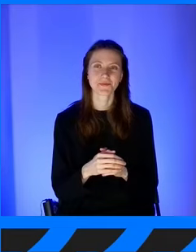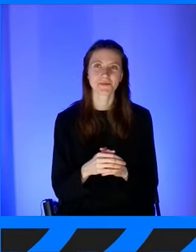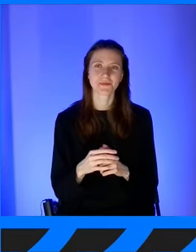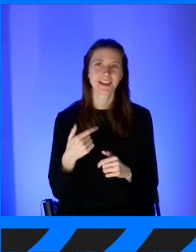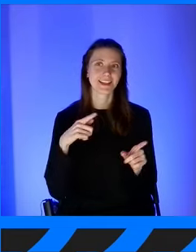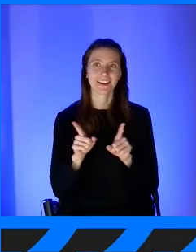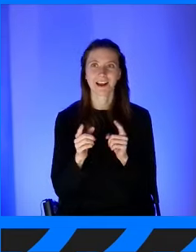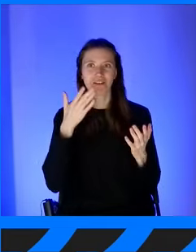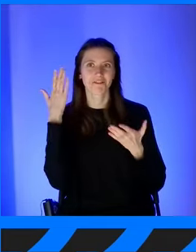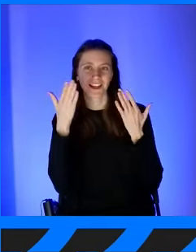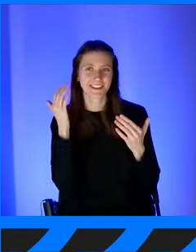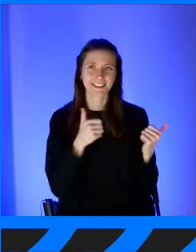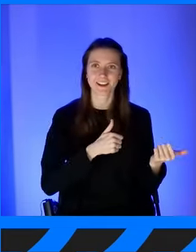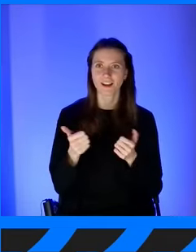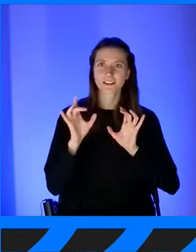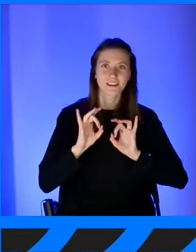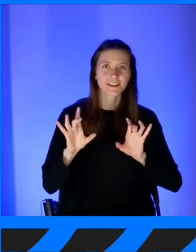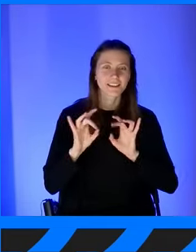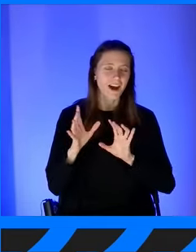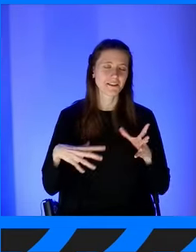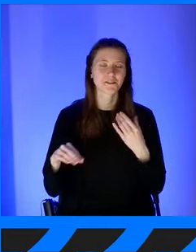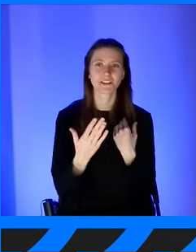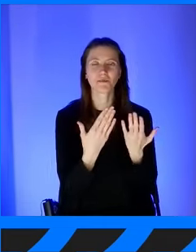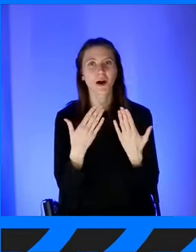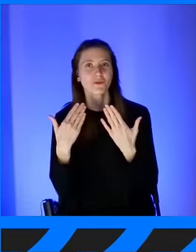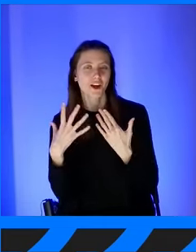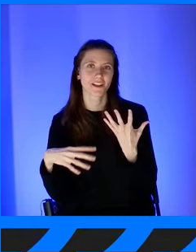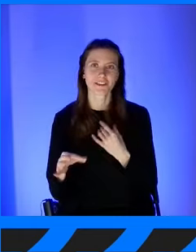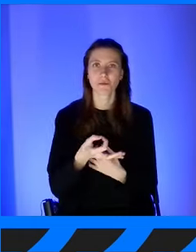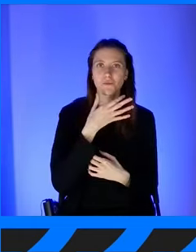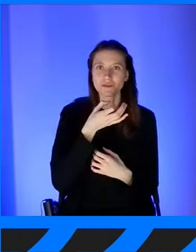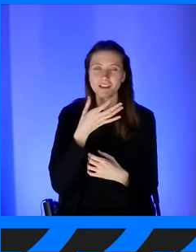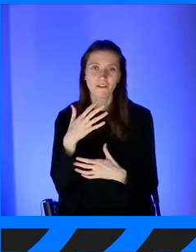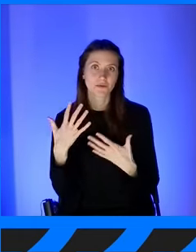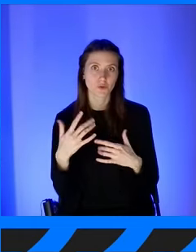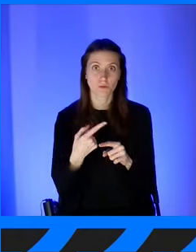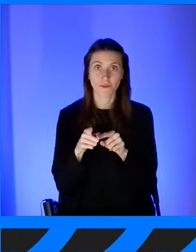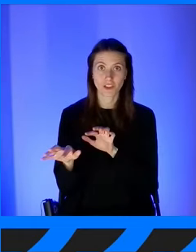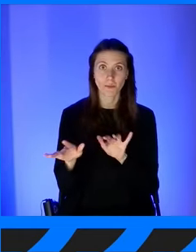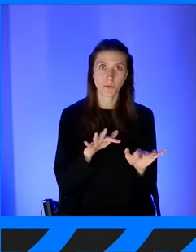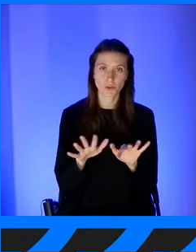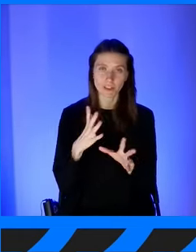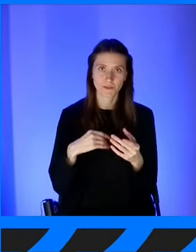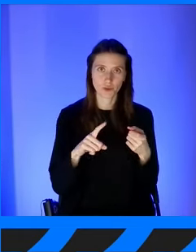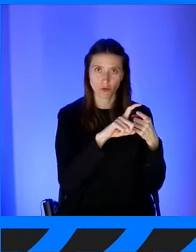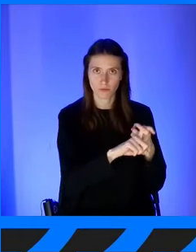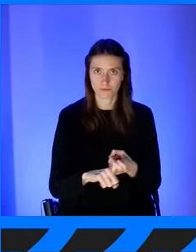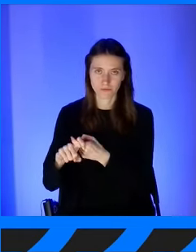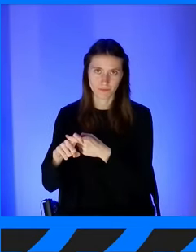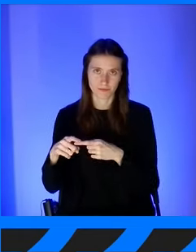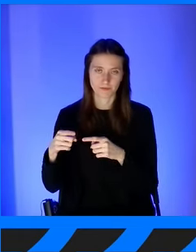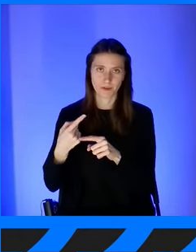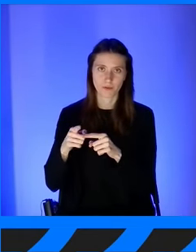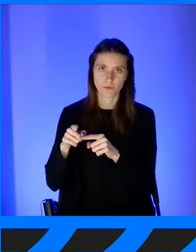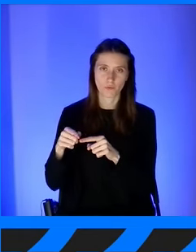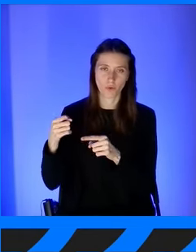всё весело классно это рассказывал Да этот что там все пообщались всем понравилось эти процессы все оцифрован Мыски блоке архитектура да